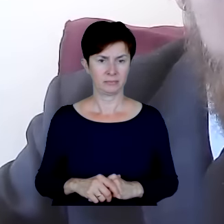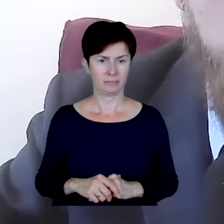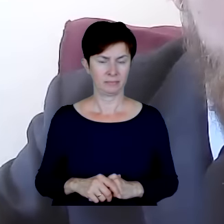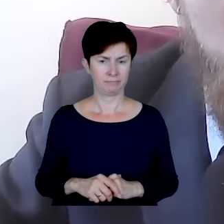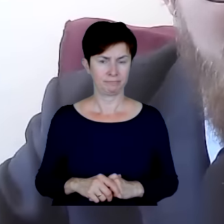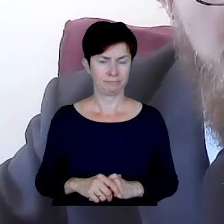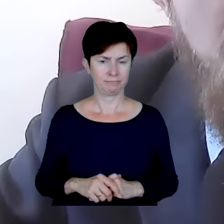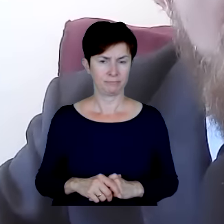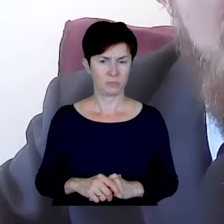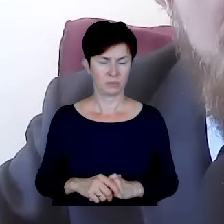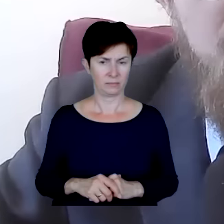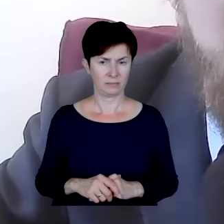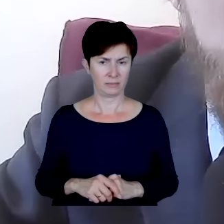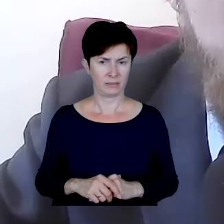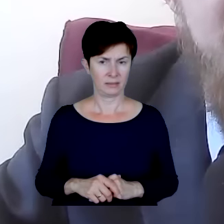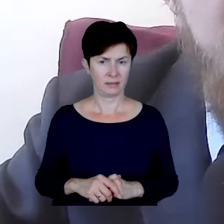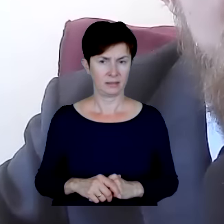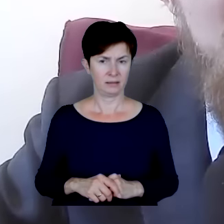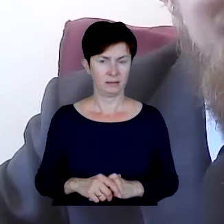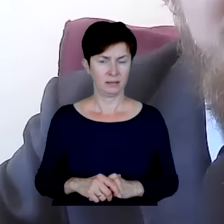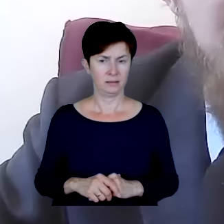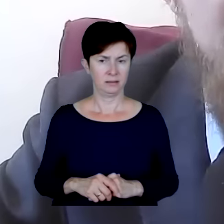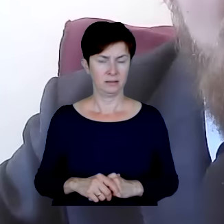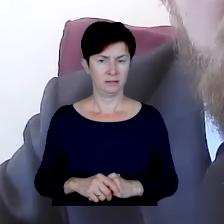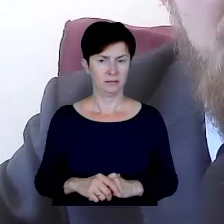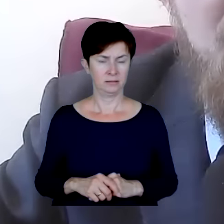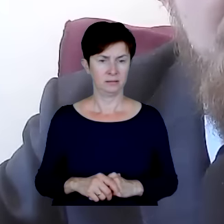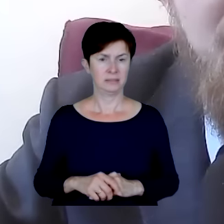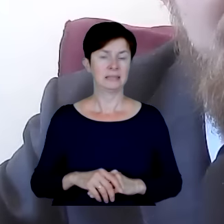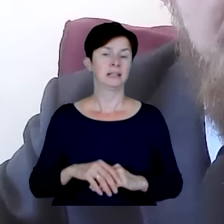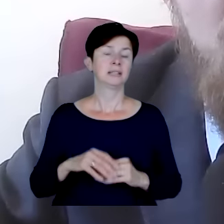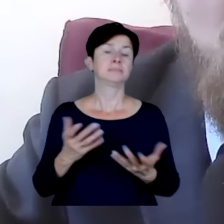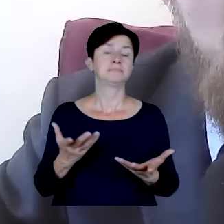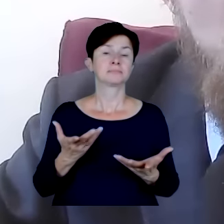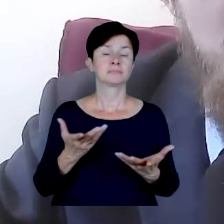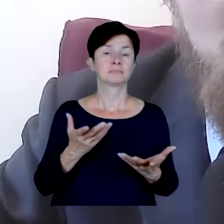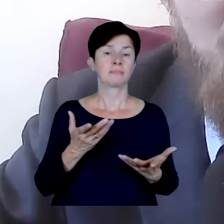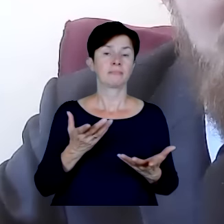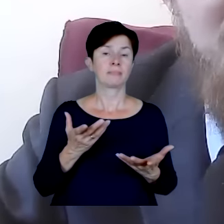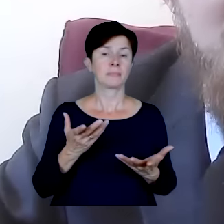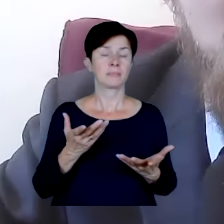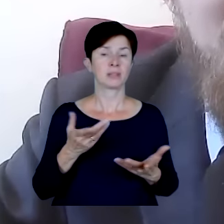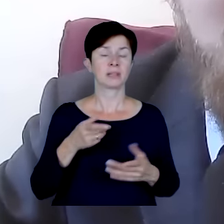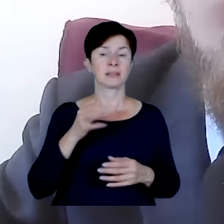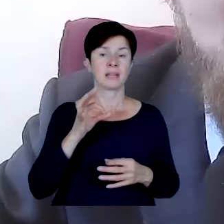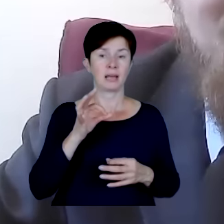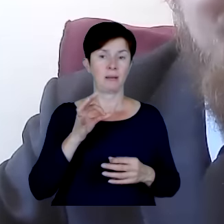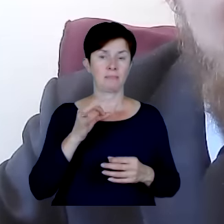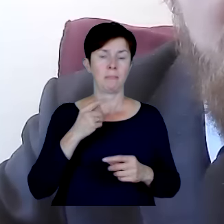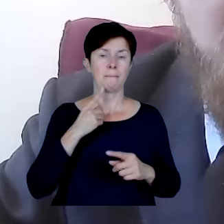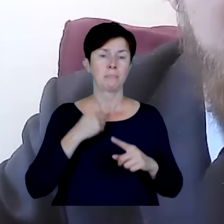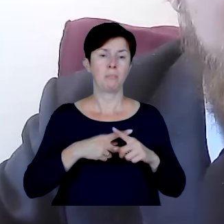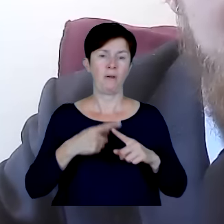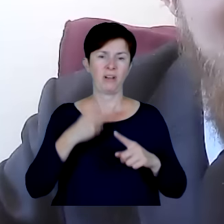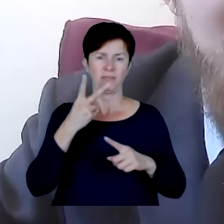materialnego, kulturowego. Czy to jest zbankrutowane? No na pewno robi się powoli zbankrutowane. Jak patrzymy